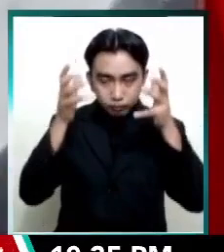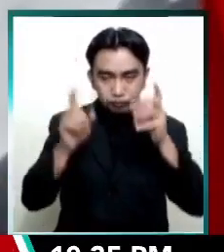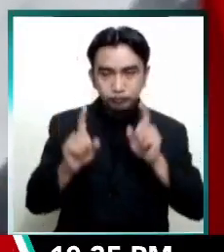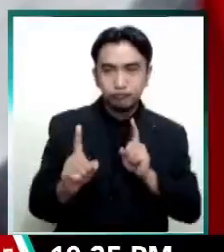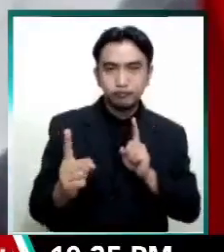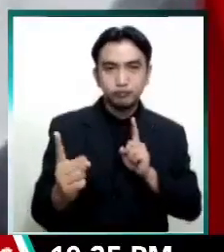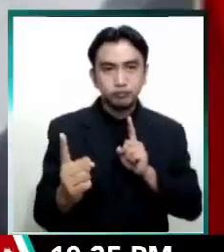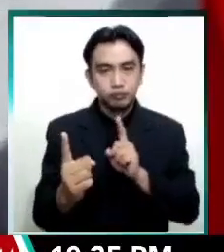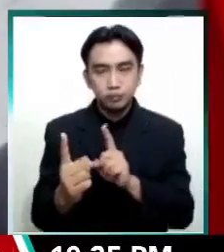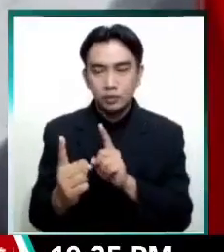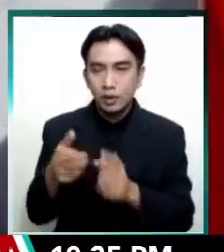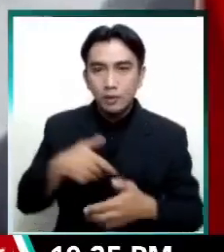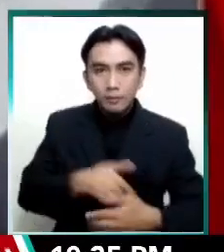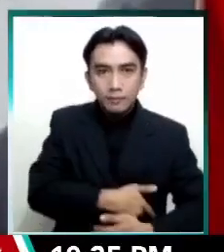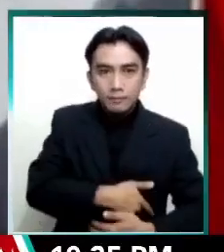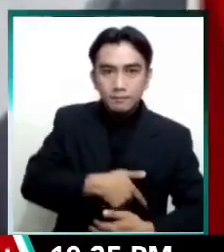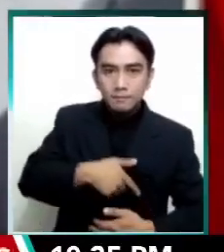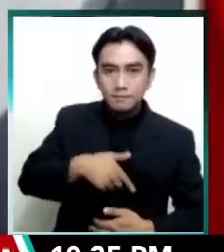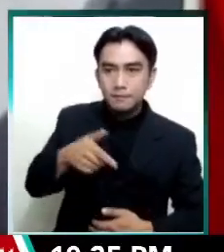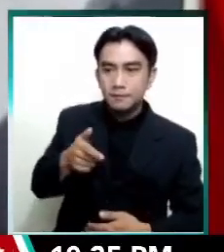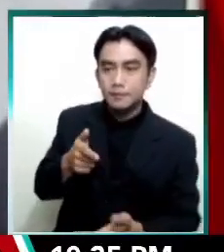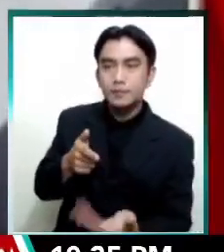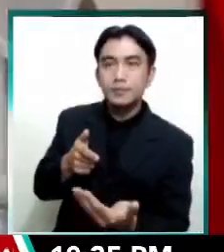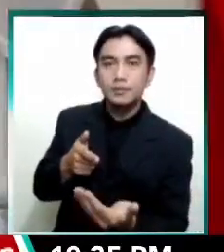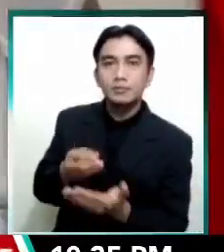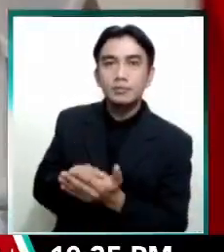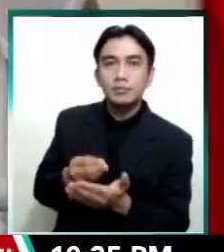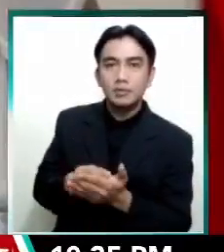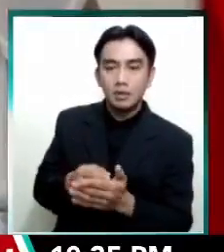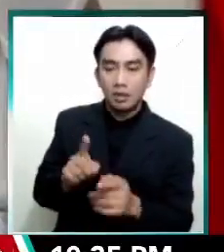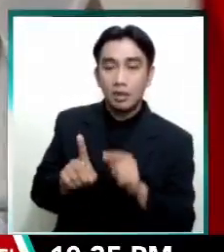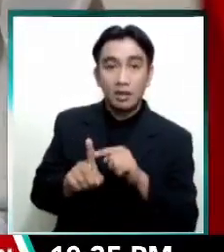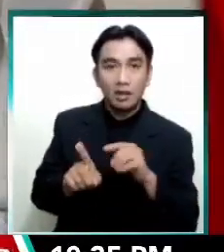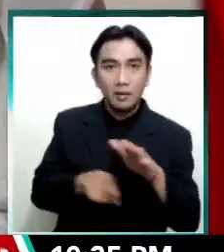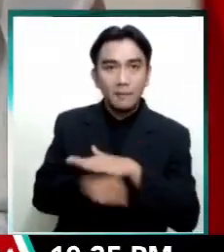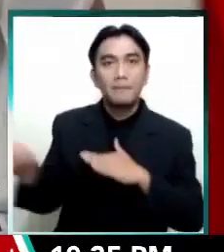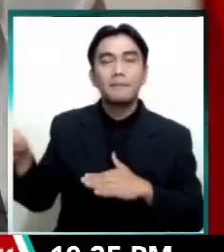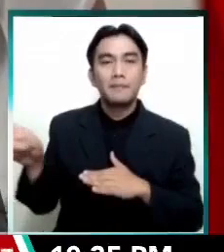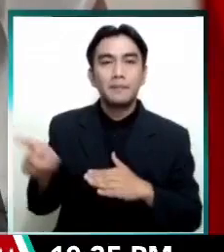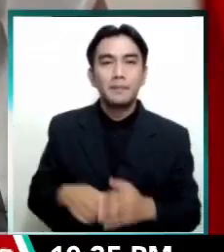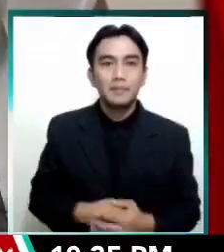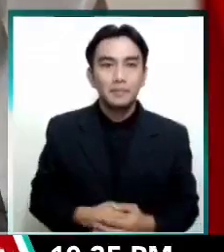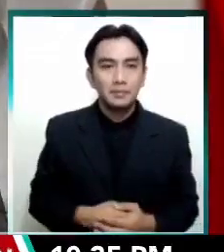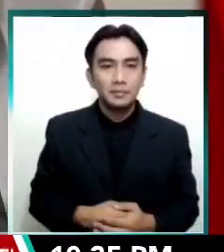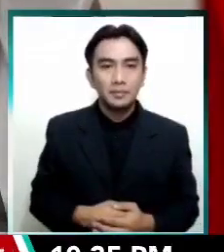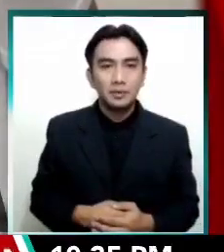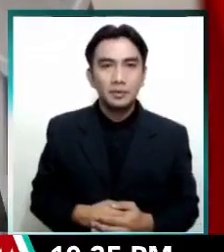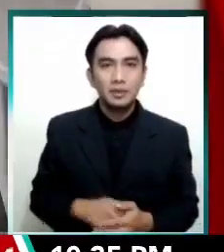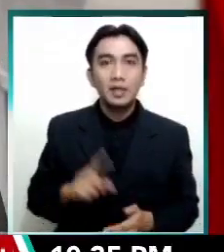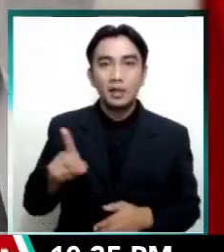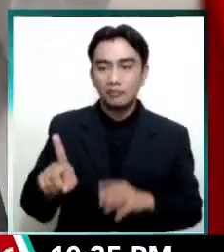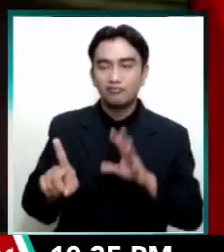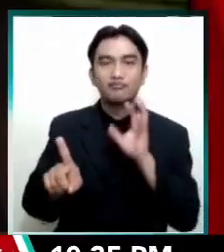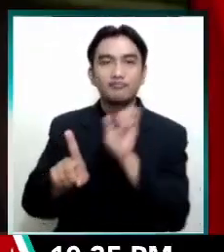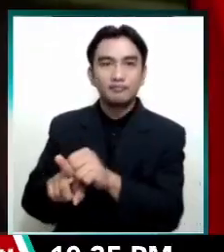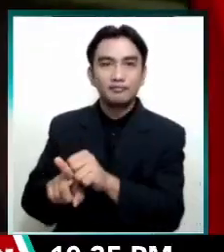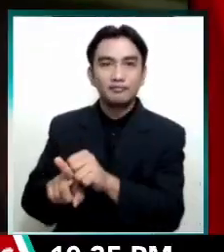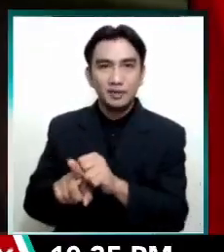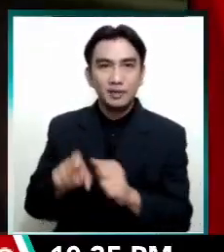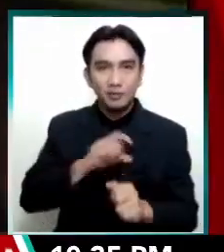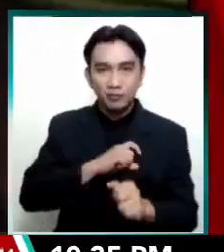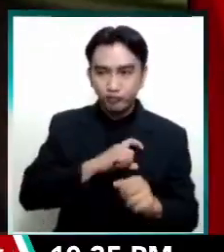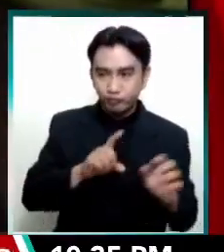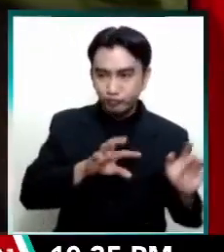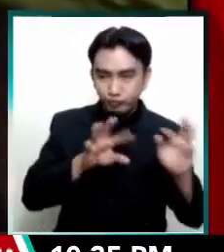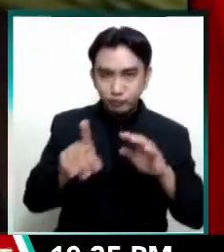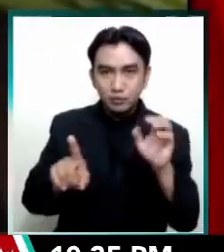baril. Matapos makuha ang pera, agad tumakas ang suspect. Nahuli siya sa operasyon ng mga pulis. Pero peki pala ang